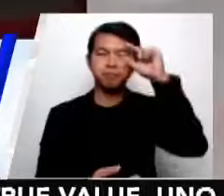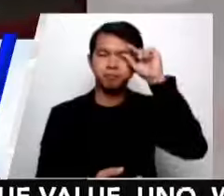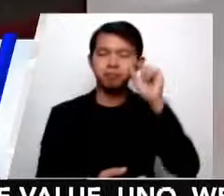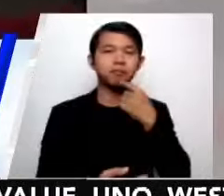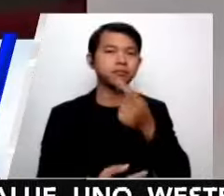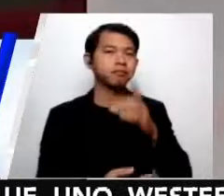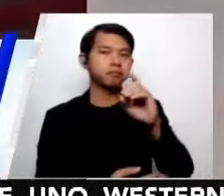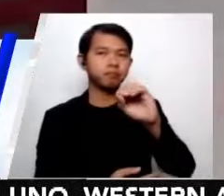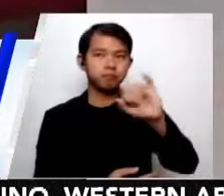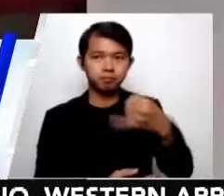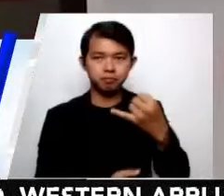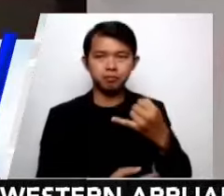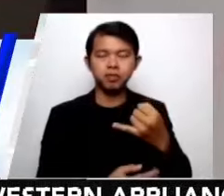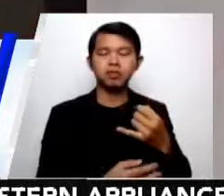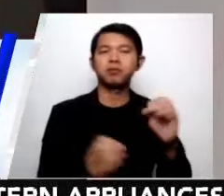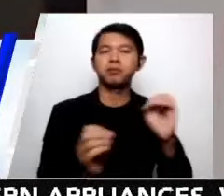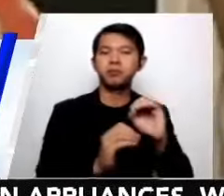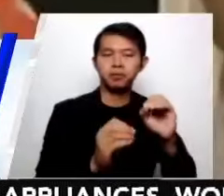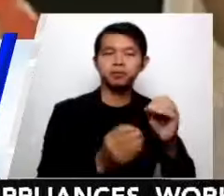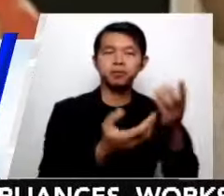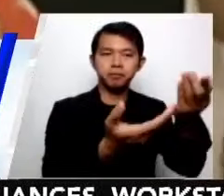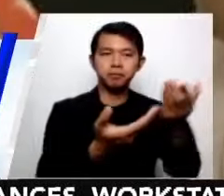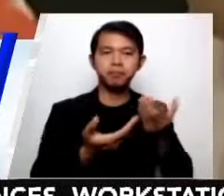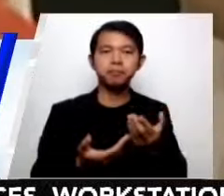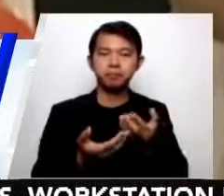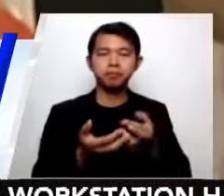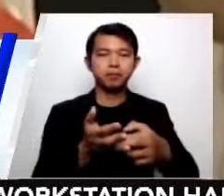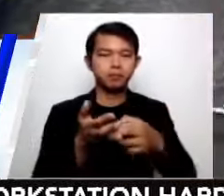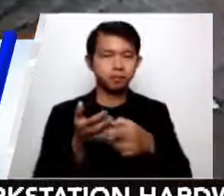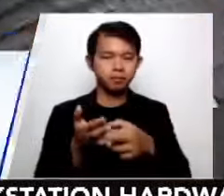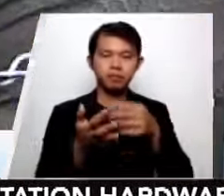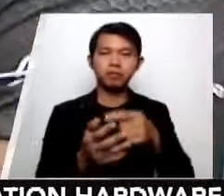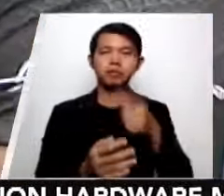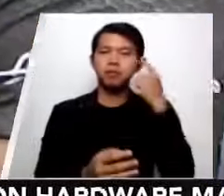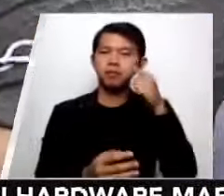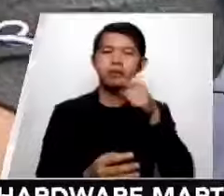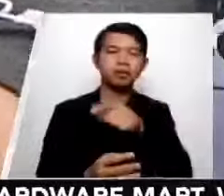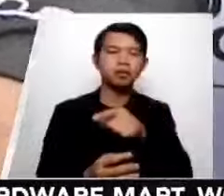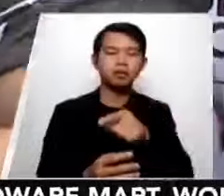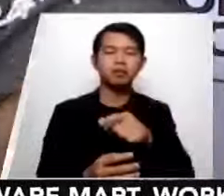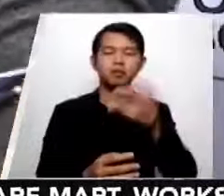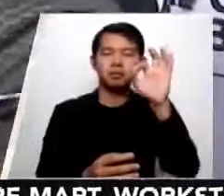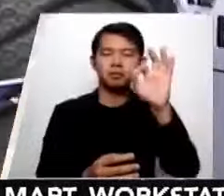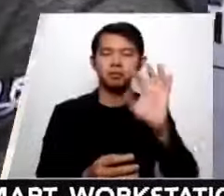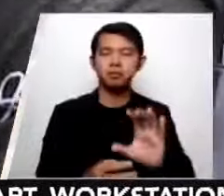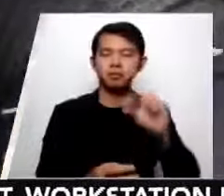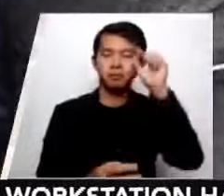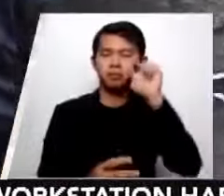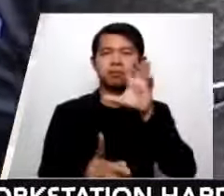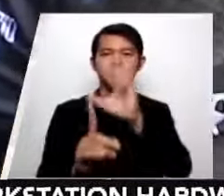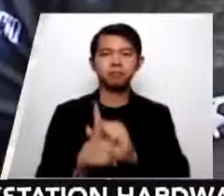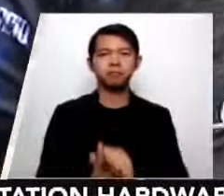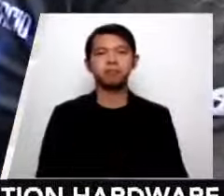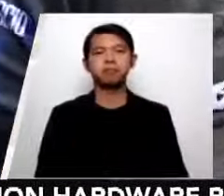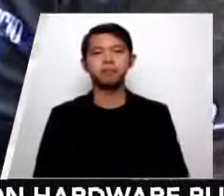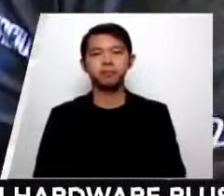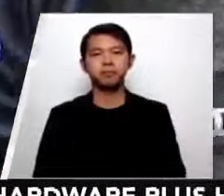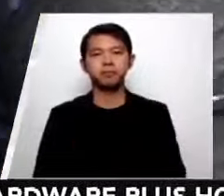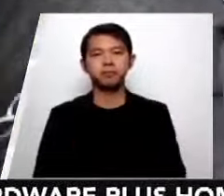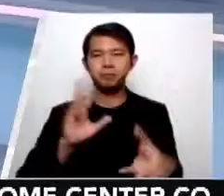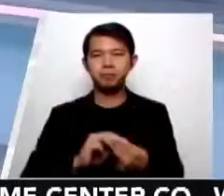silang natatanggap na extradition request para kay Kibuloy. Salima Refra, nagbabalita para sa GMA Integrated